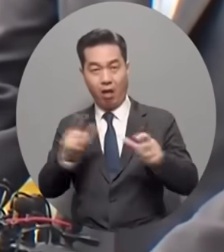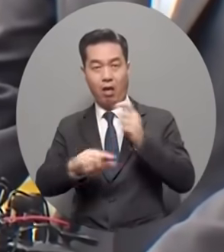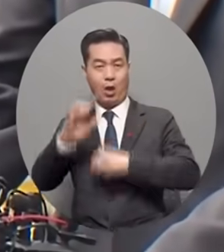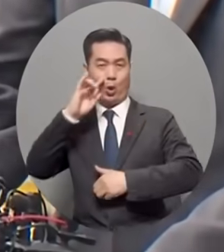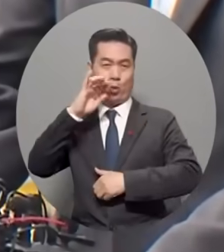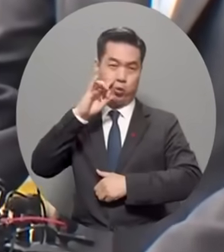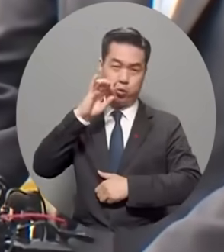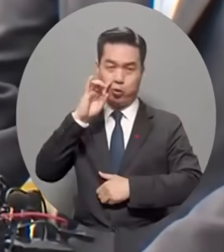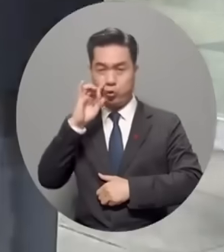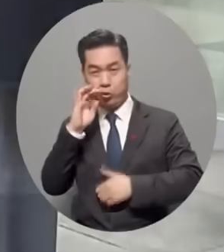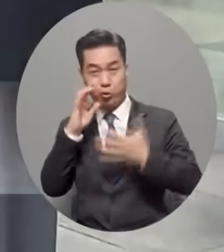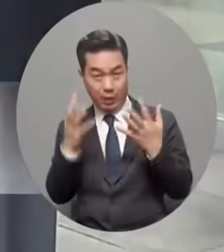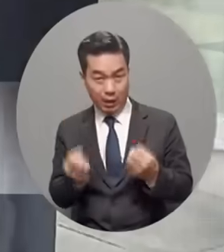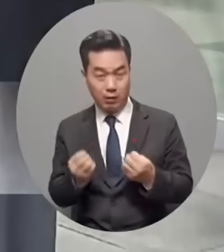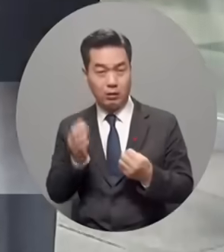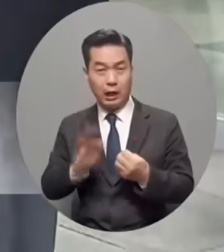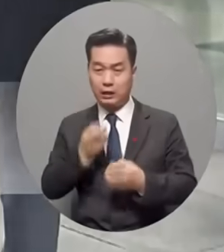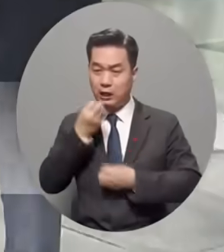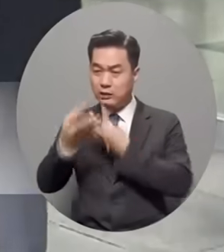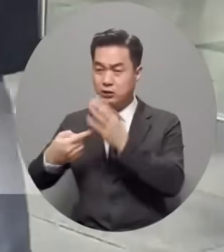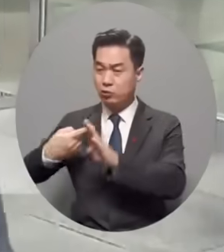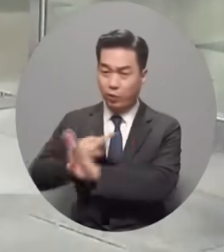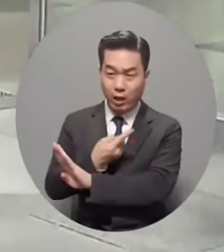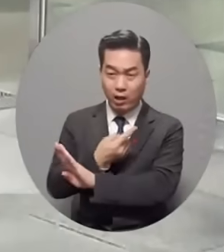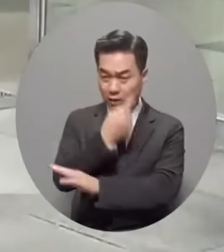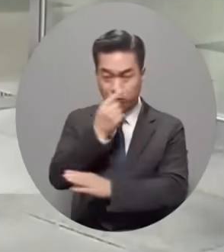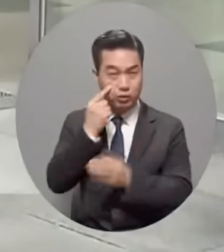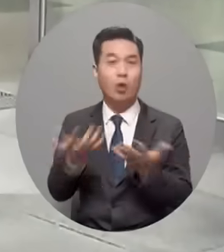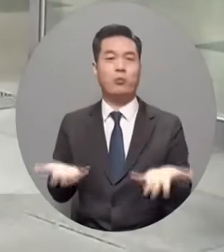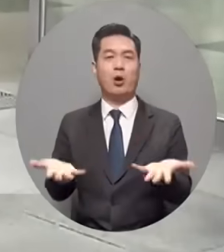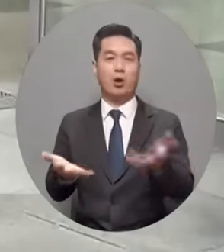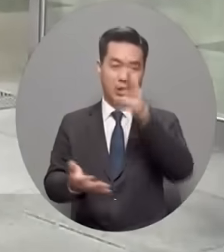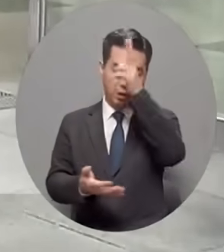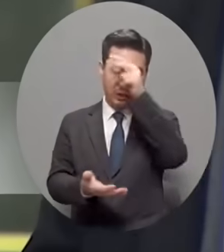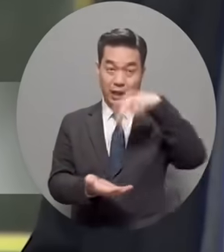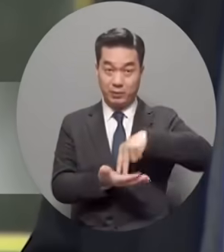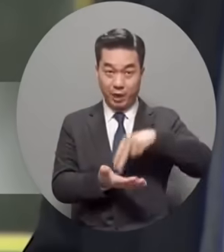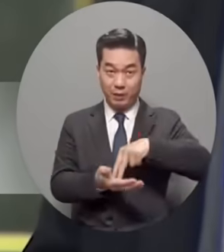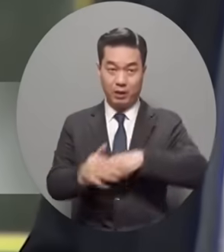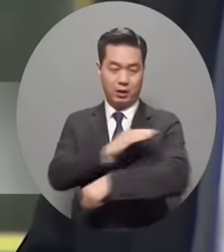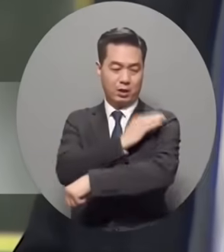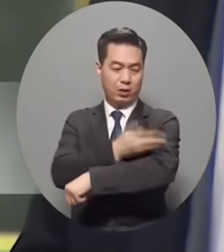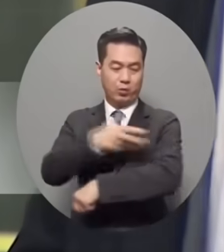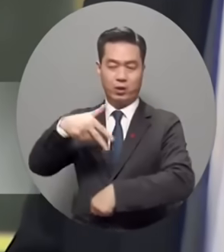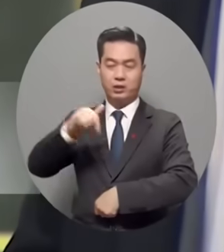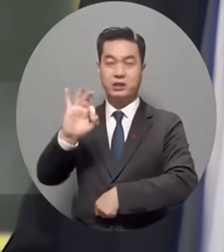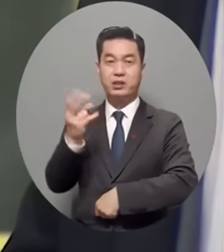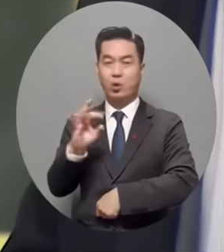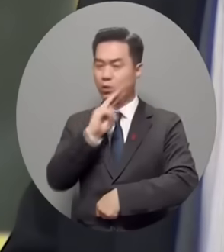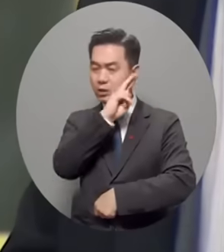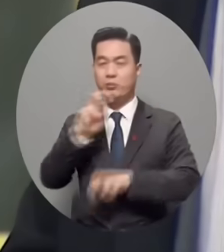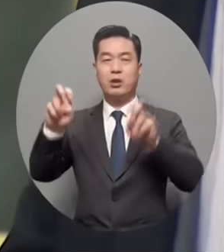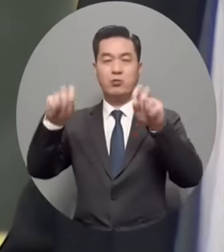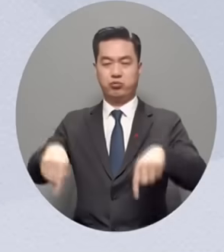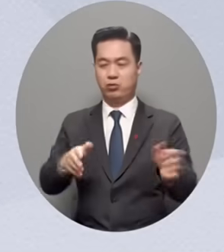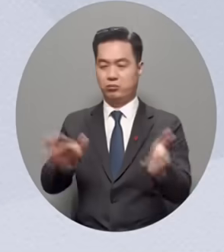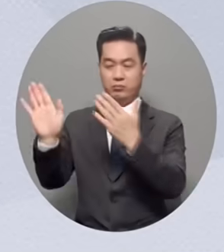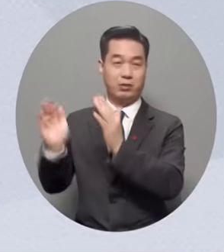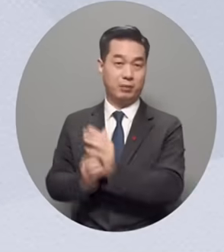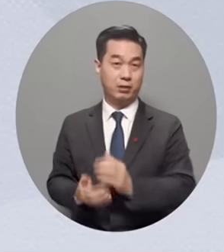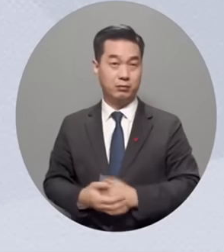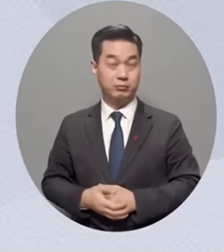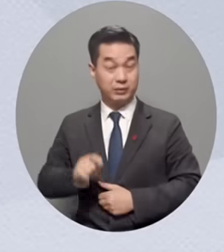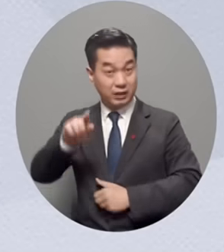갔습니다. 하지만 진술 외에 물증을 확보하지 못한 경찰은 권지용 씨에 대해 무혐의 처분했습니다.